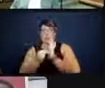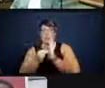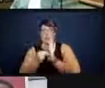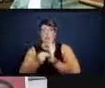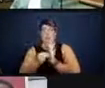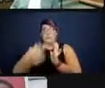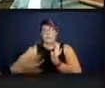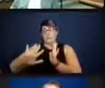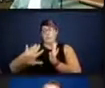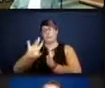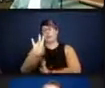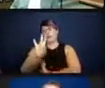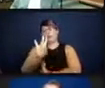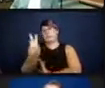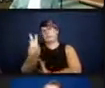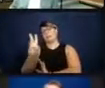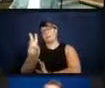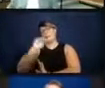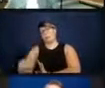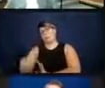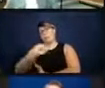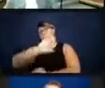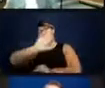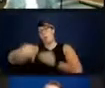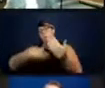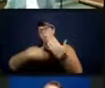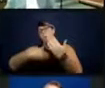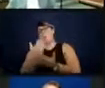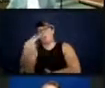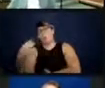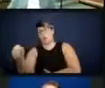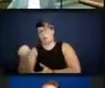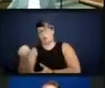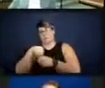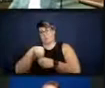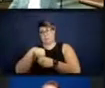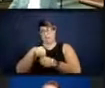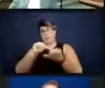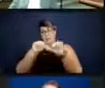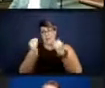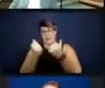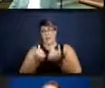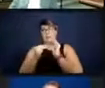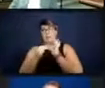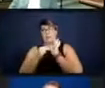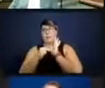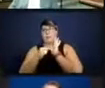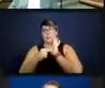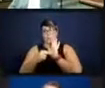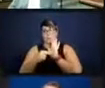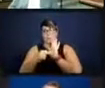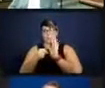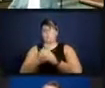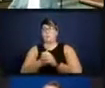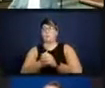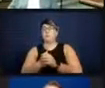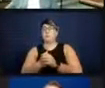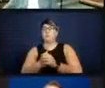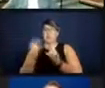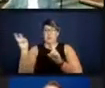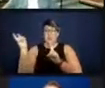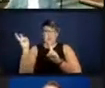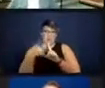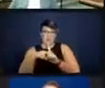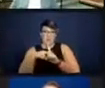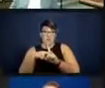na wanafunzi takriban 18,000. Na tunaona ya kuwa wanafunzi hawa wote